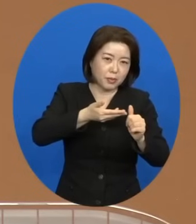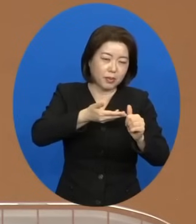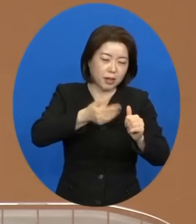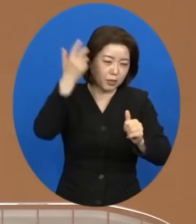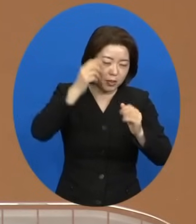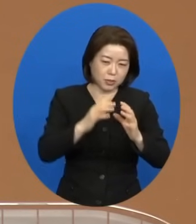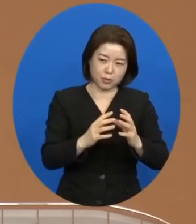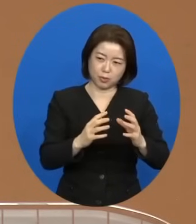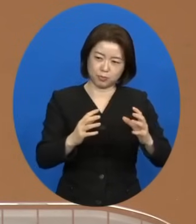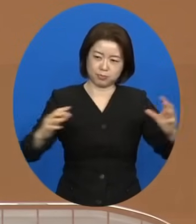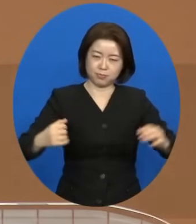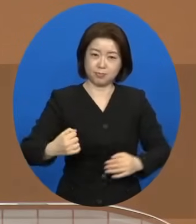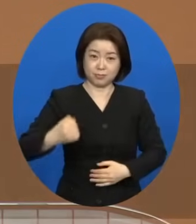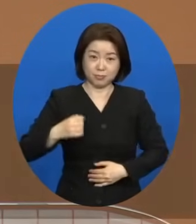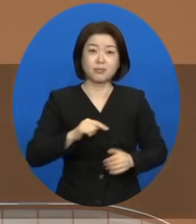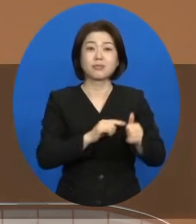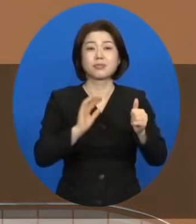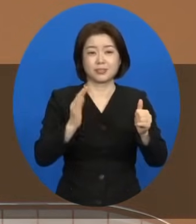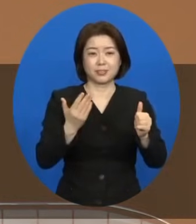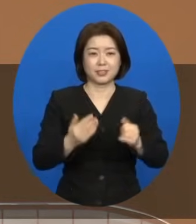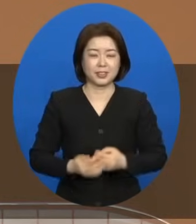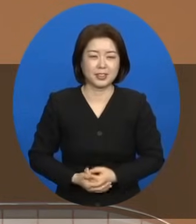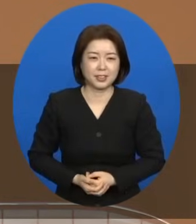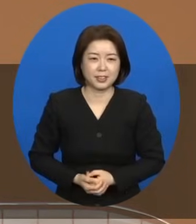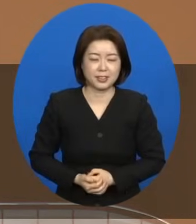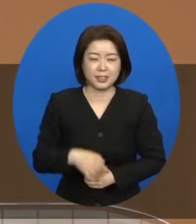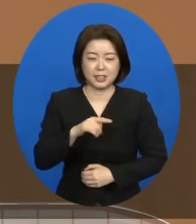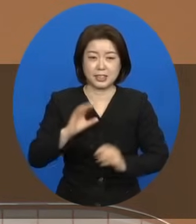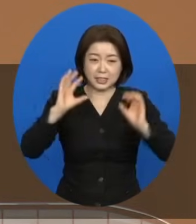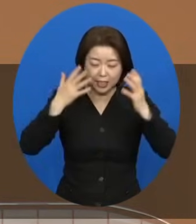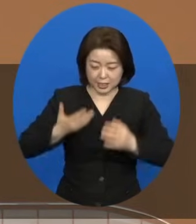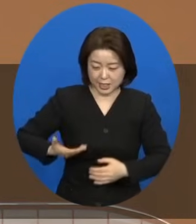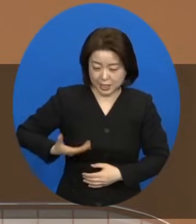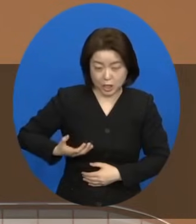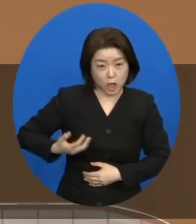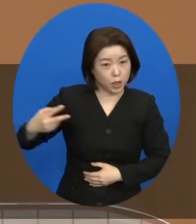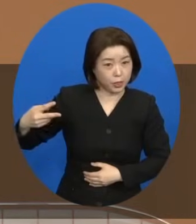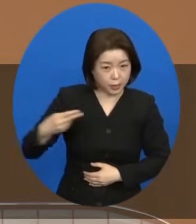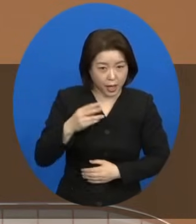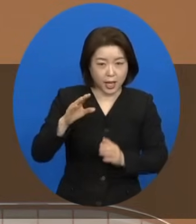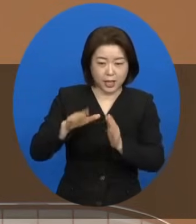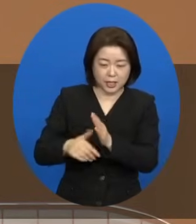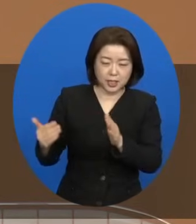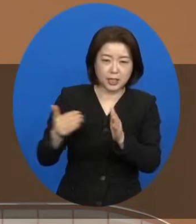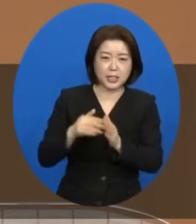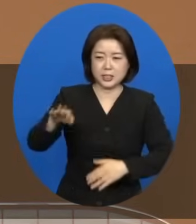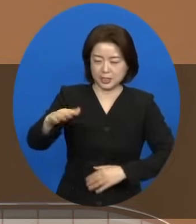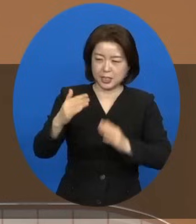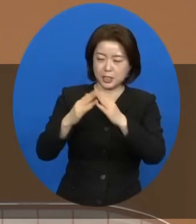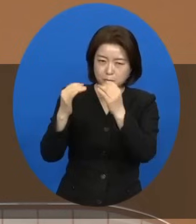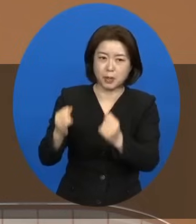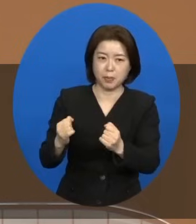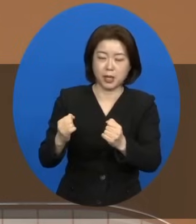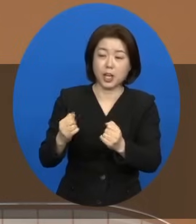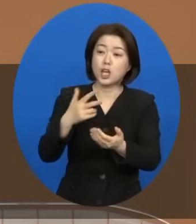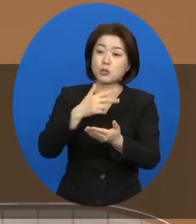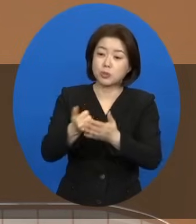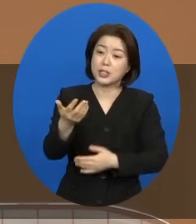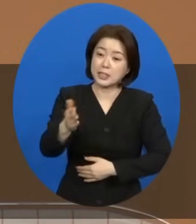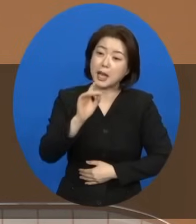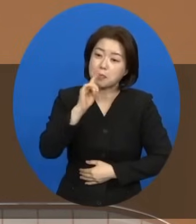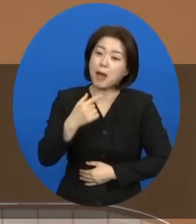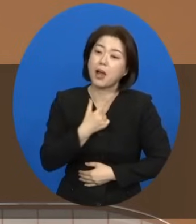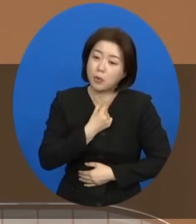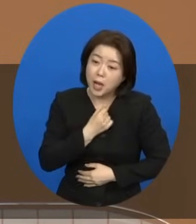것이죠 자 오늘 23절에 그 아이가 젖을 될 때까지 집에 있으시오 주님께서 당신의 말들을 이루어 주기를 와라오 그래서